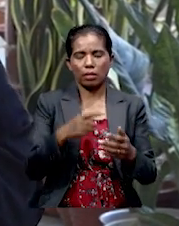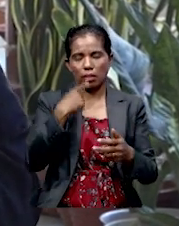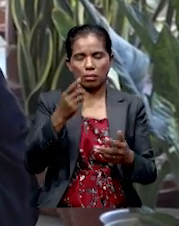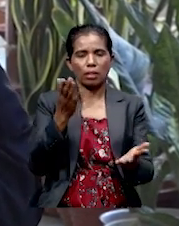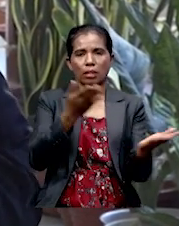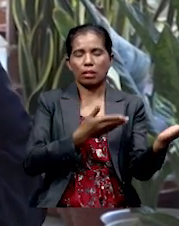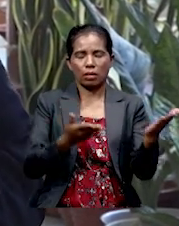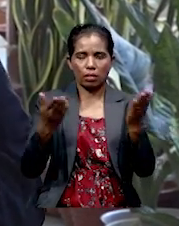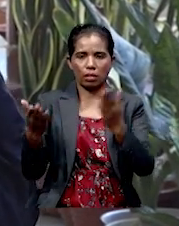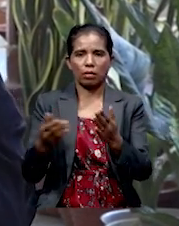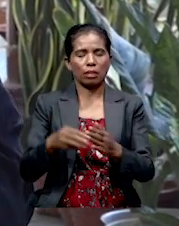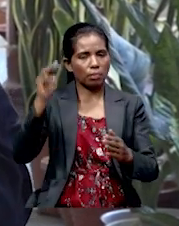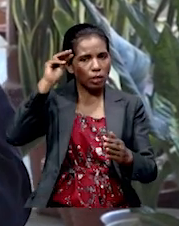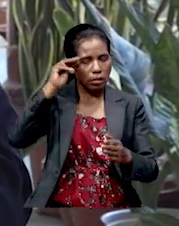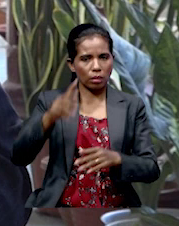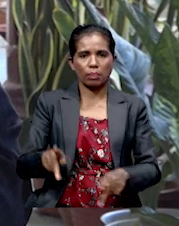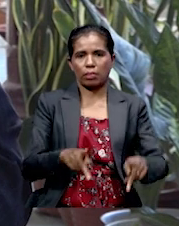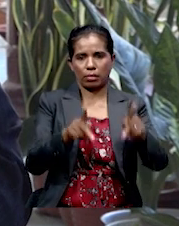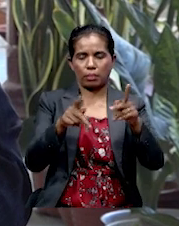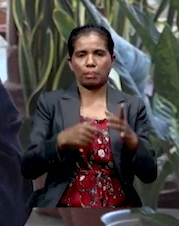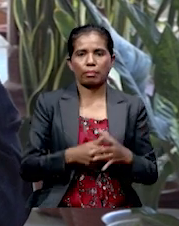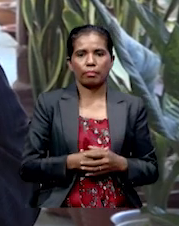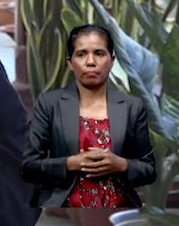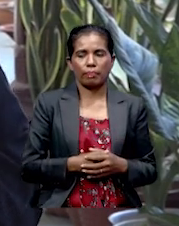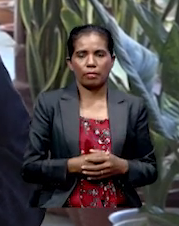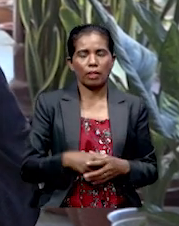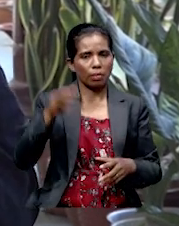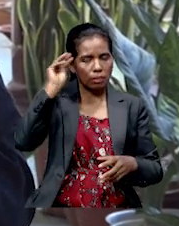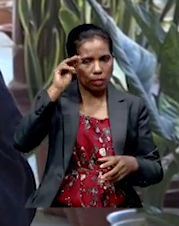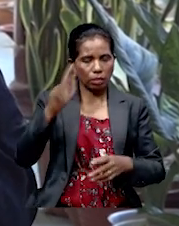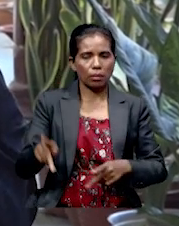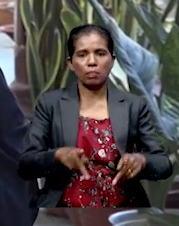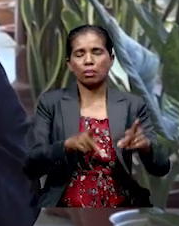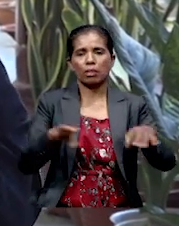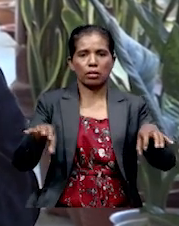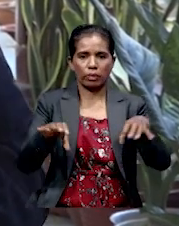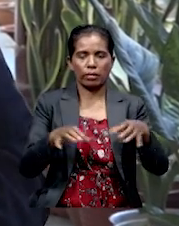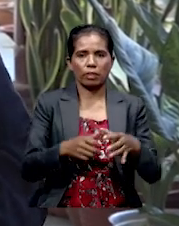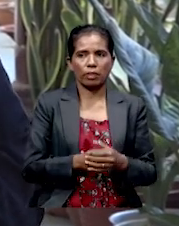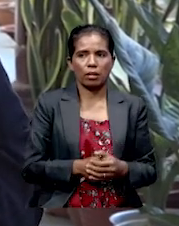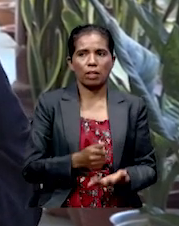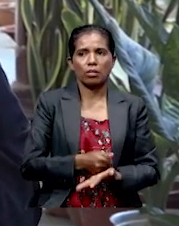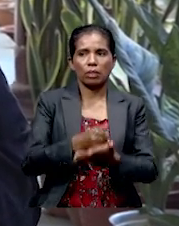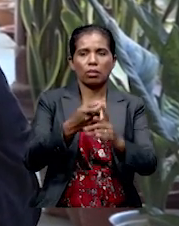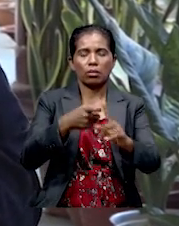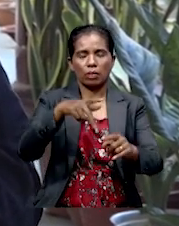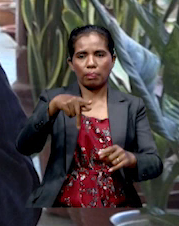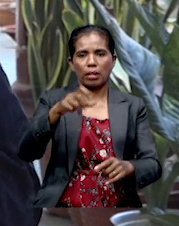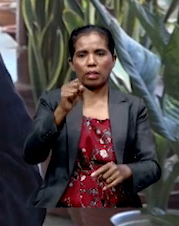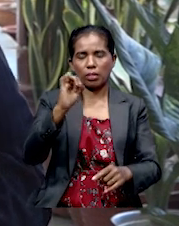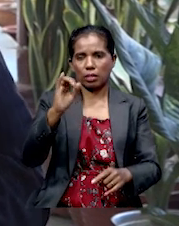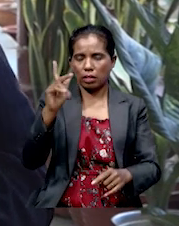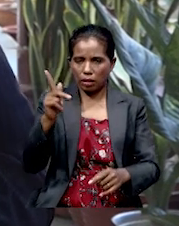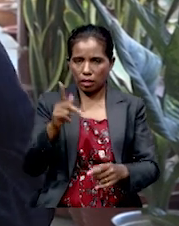se mah hatama proses ni Ministeri Publik. Ministeri Publik ni nia servis. Azura husi pesik sira.